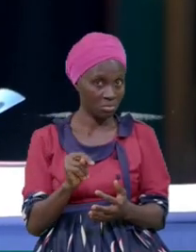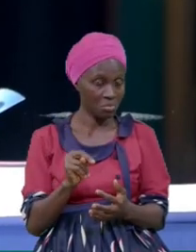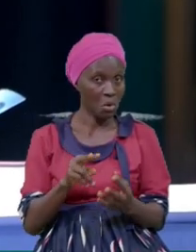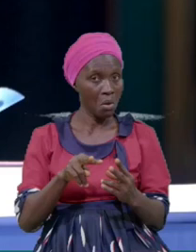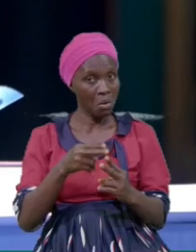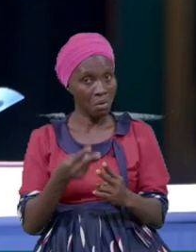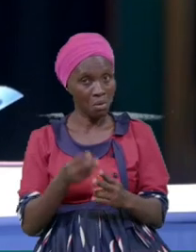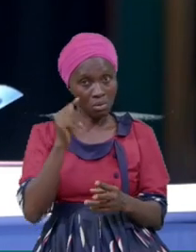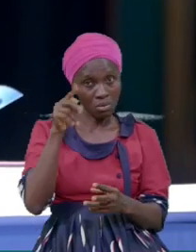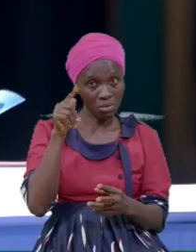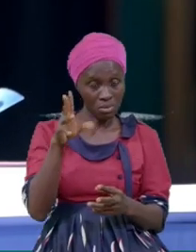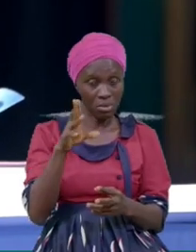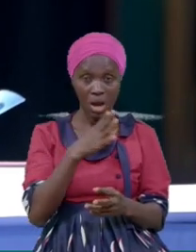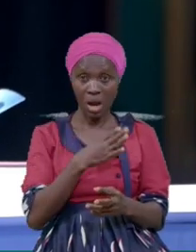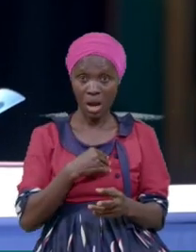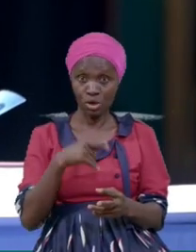et vous avez donné votre vie à Christ,